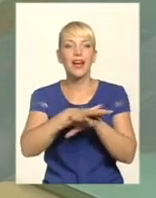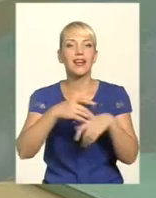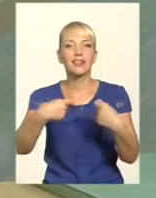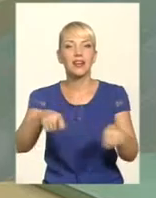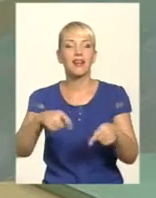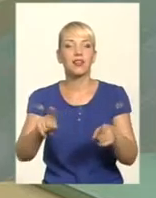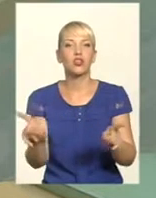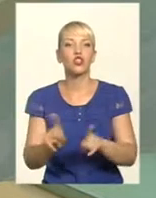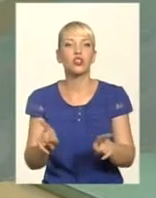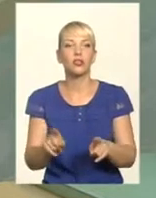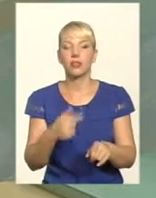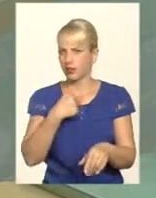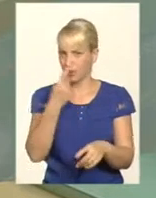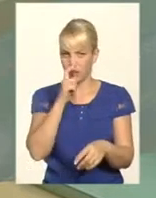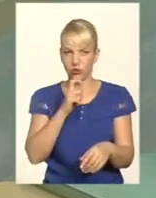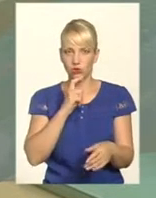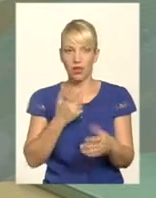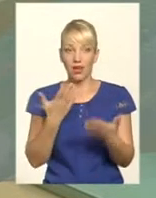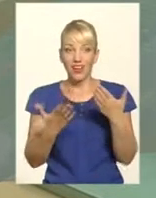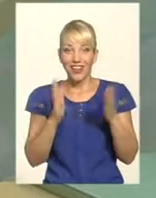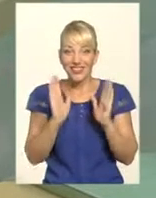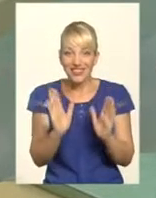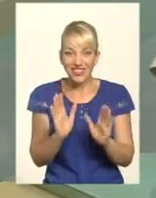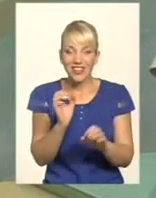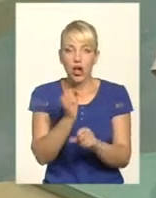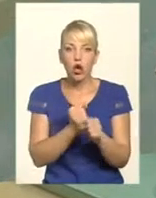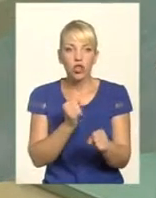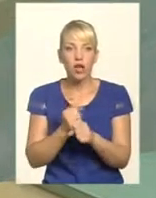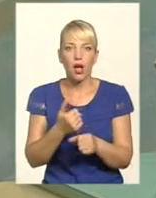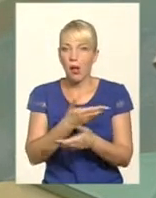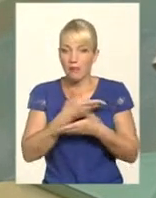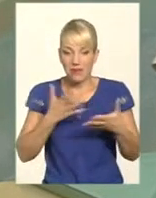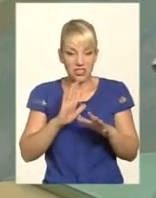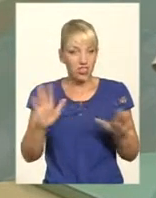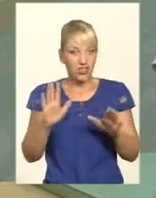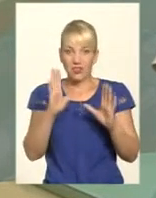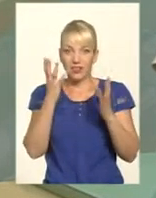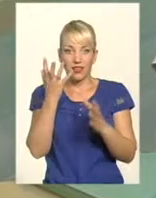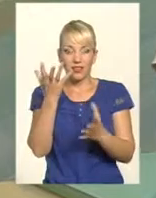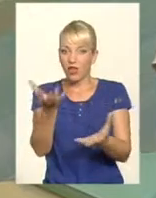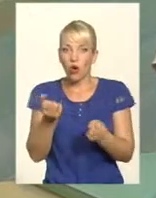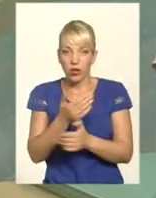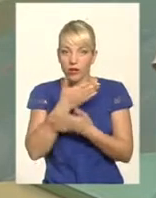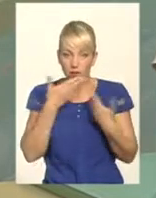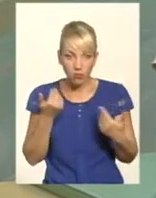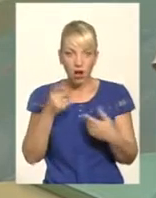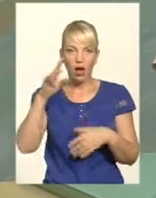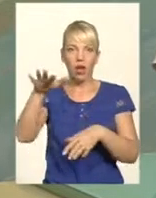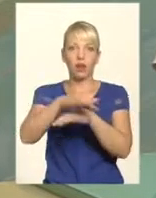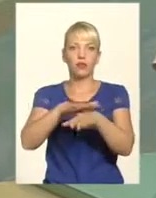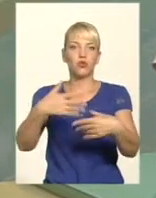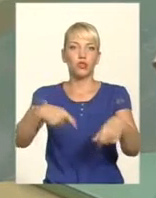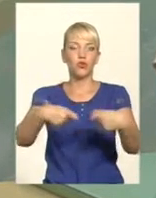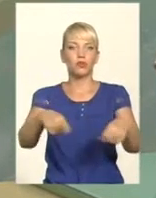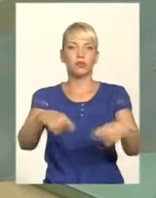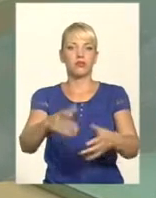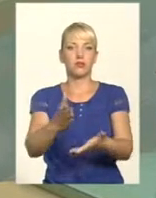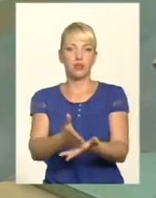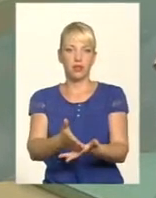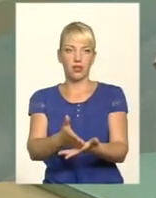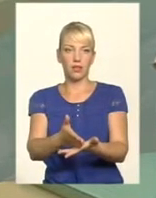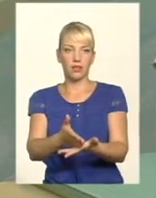розумію. Якщо вона тільки розроблена, ми ще не отримали, а вона вже продається на ринках, в